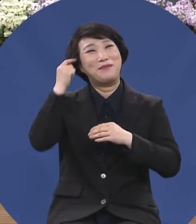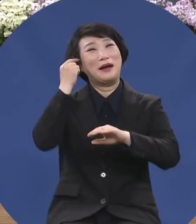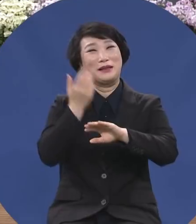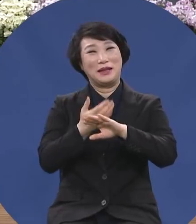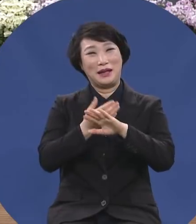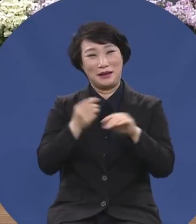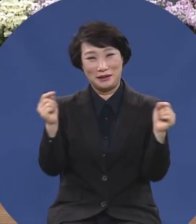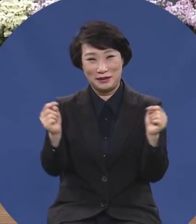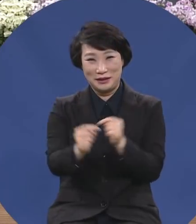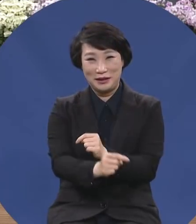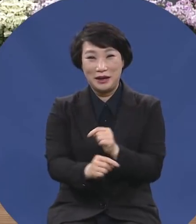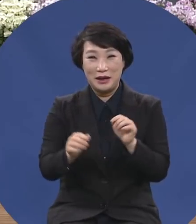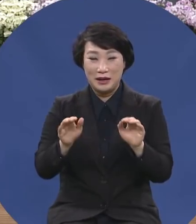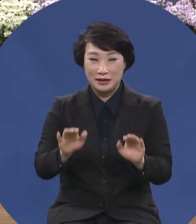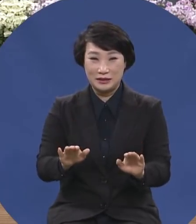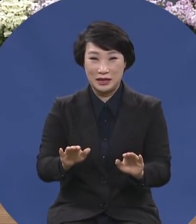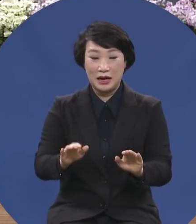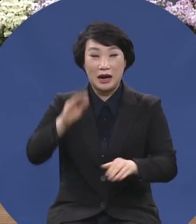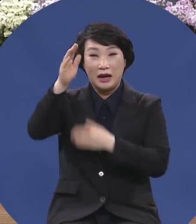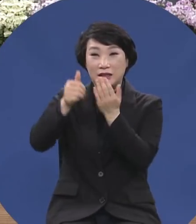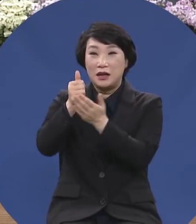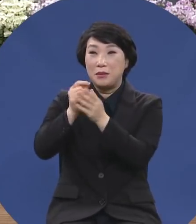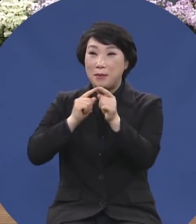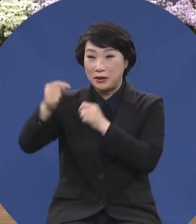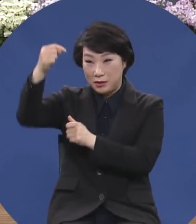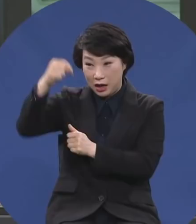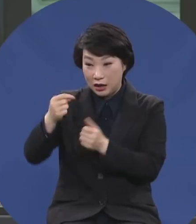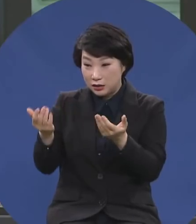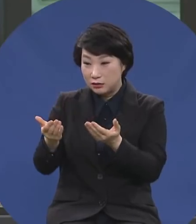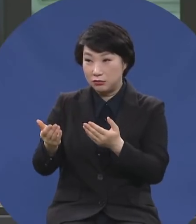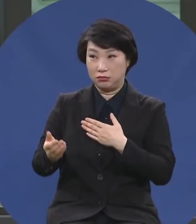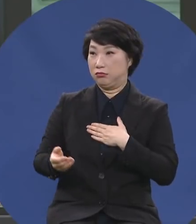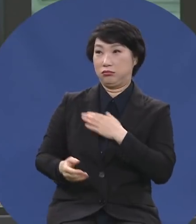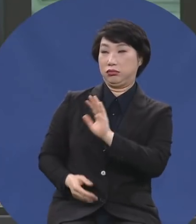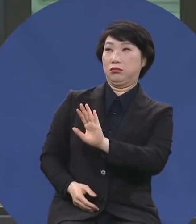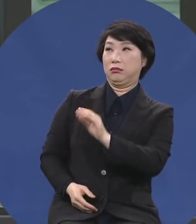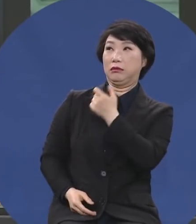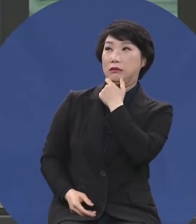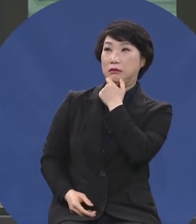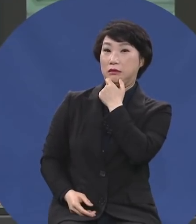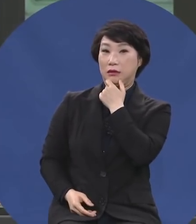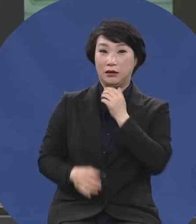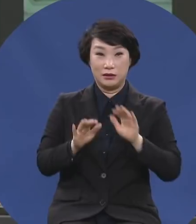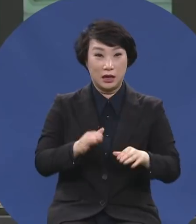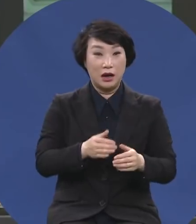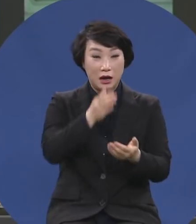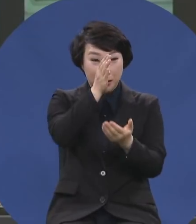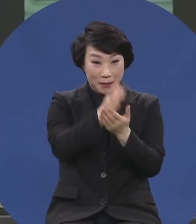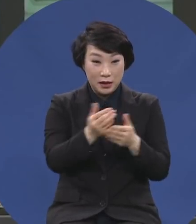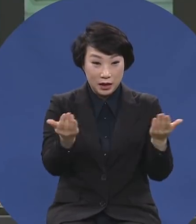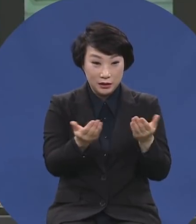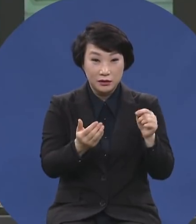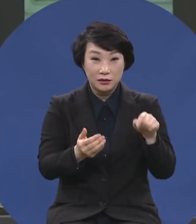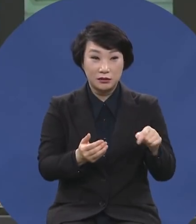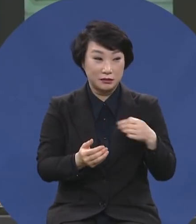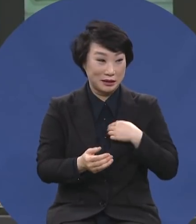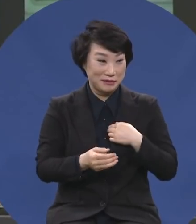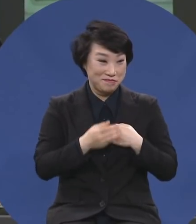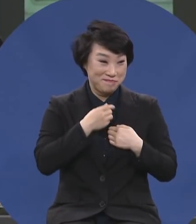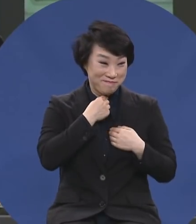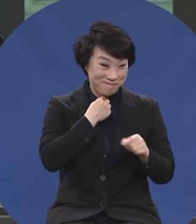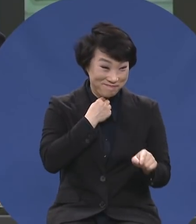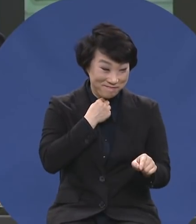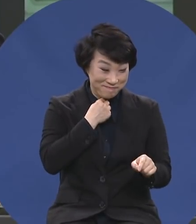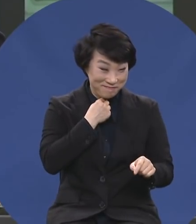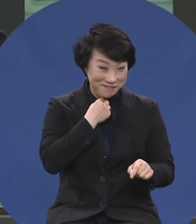엇박자를 내면서 하나님이 하라 한 일은 하기 싫고 하지 말라 하는 일은